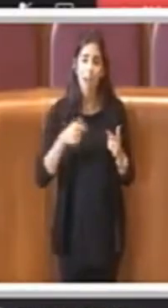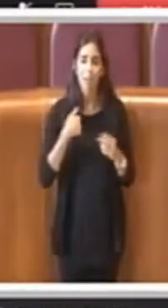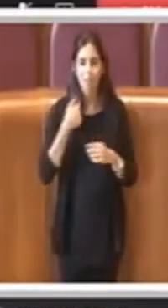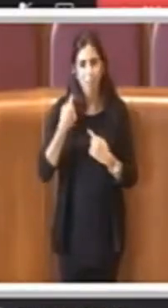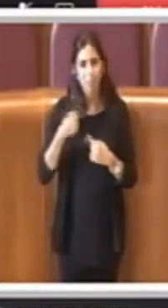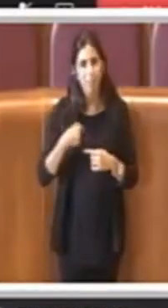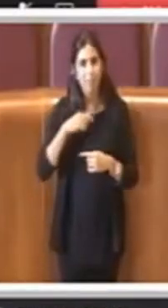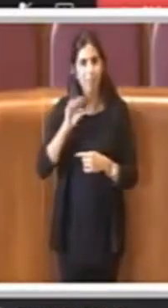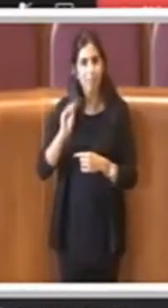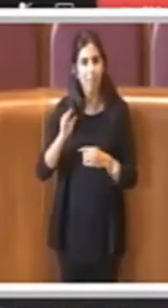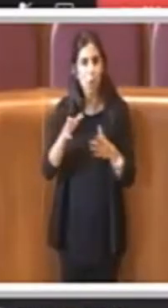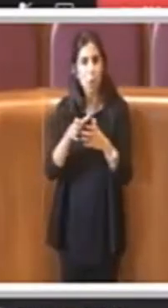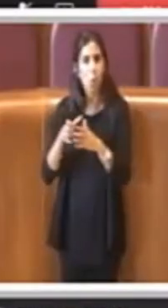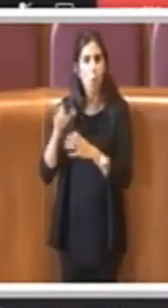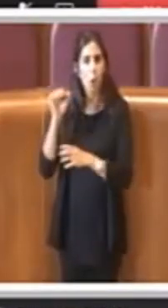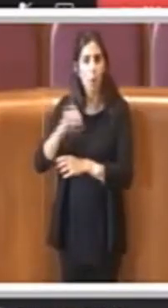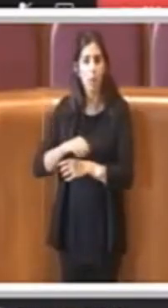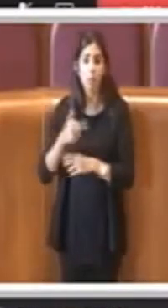di riconoscere